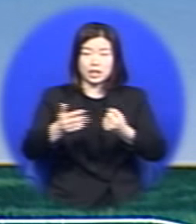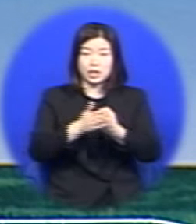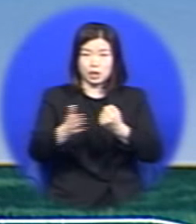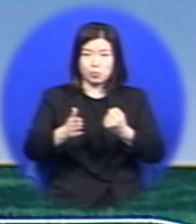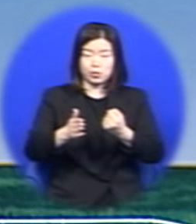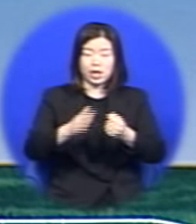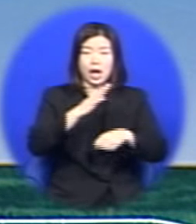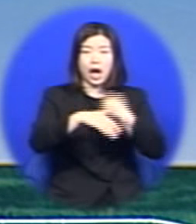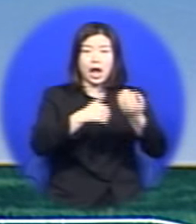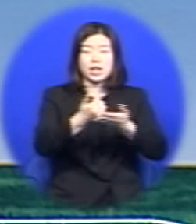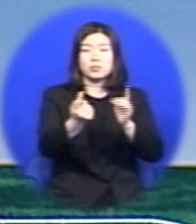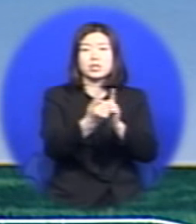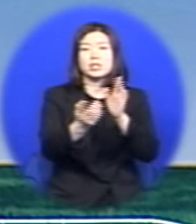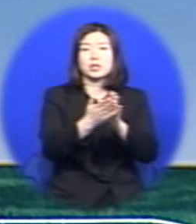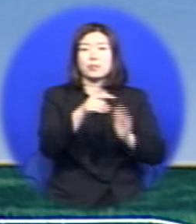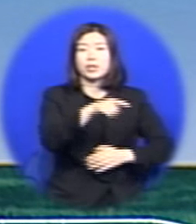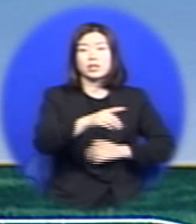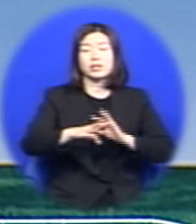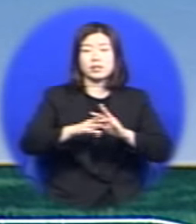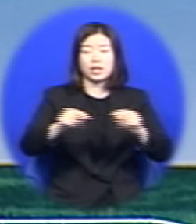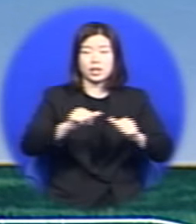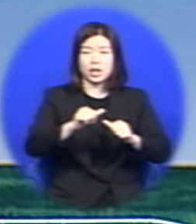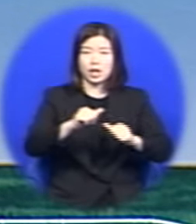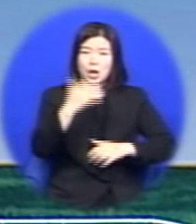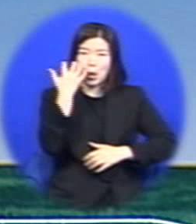음란을 그치게 만드셨다는 겁니다.